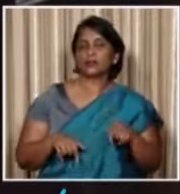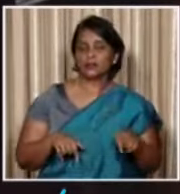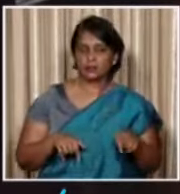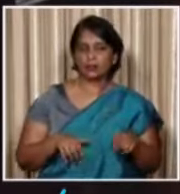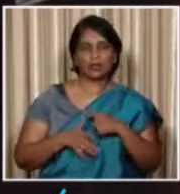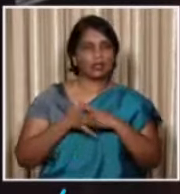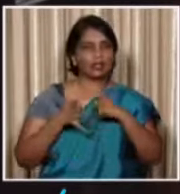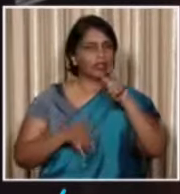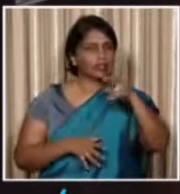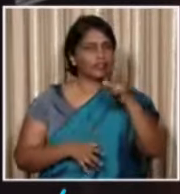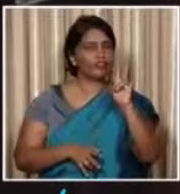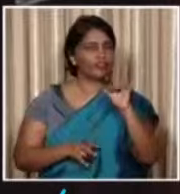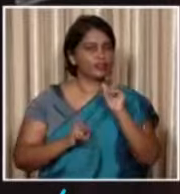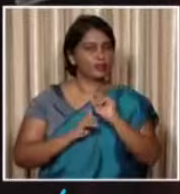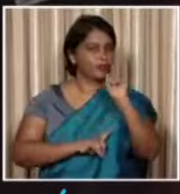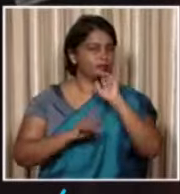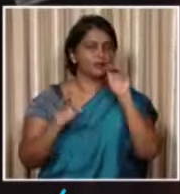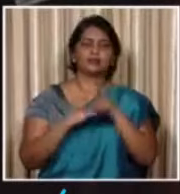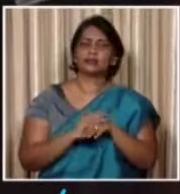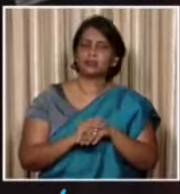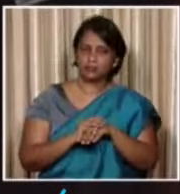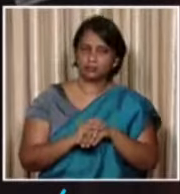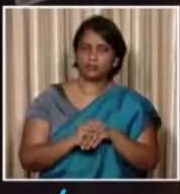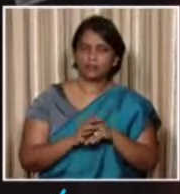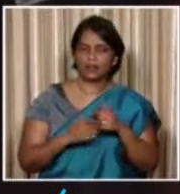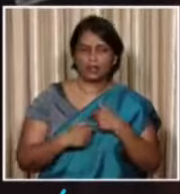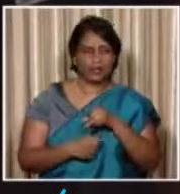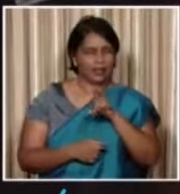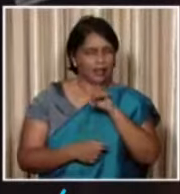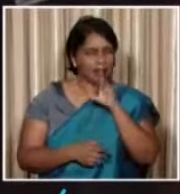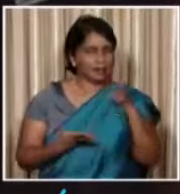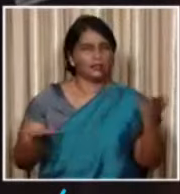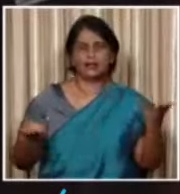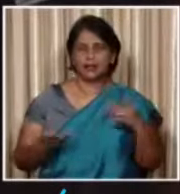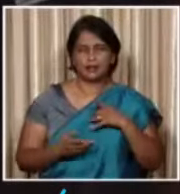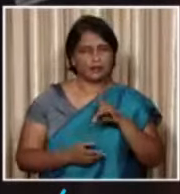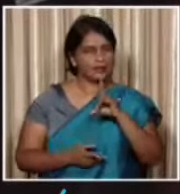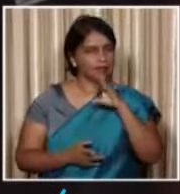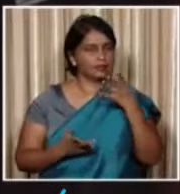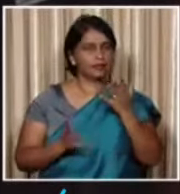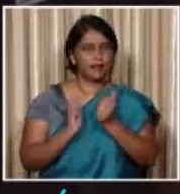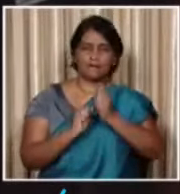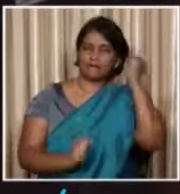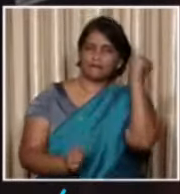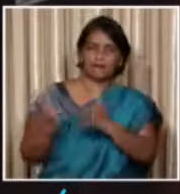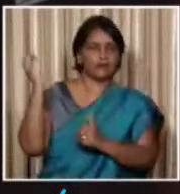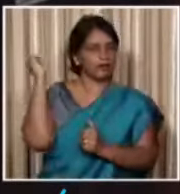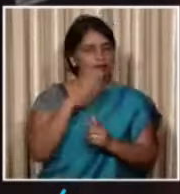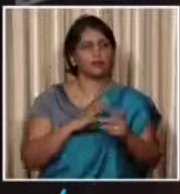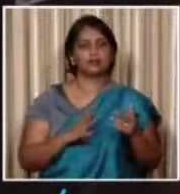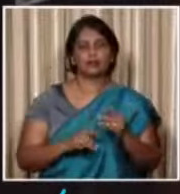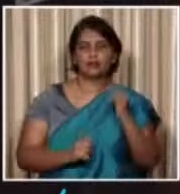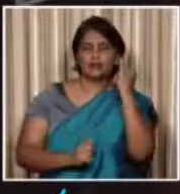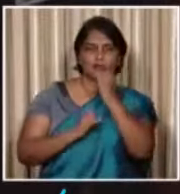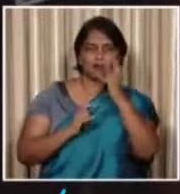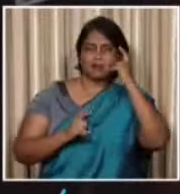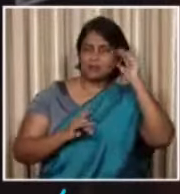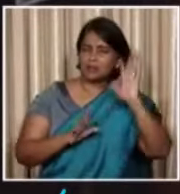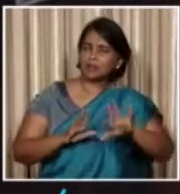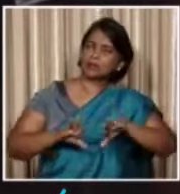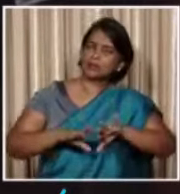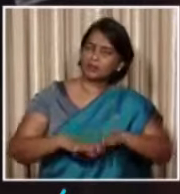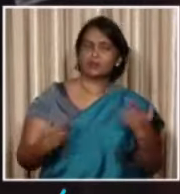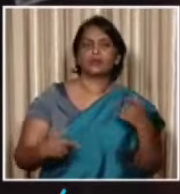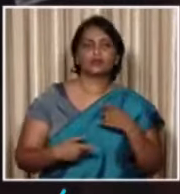මේ 225ක් පාර්ලිමේන්තුවේ නියෝජනය කරන්නේ හිරිකිතක් නැතුව හිරිකිතක් නැතුව මඩ ගහනවා කිසිම චෝදනාවක් නැතුව ඕනගෙන